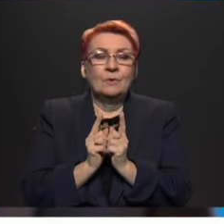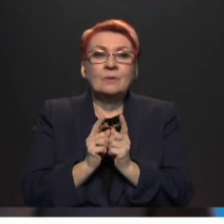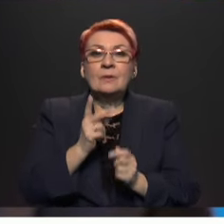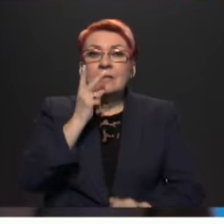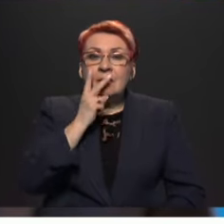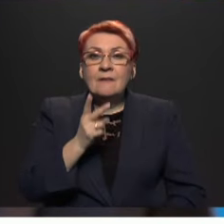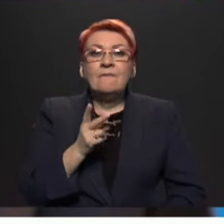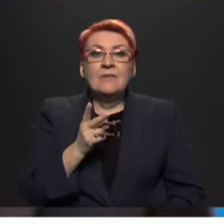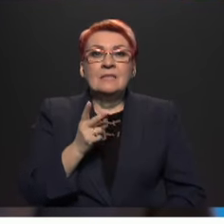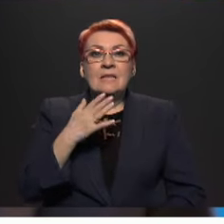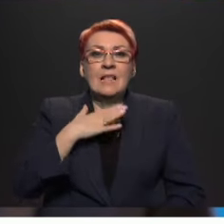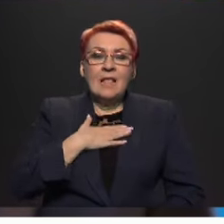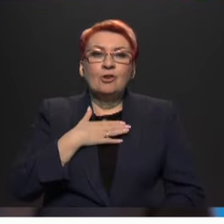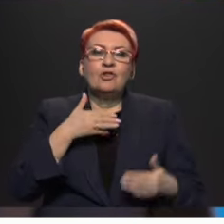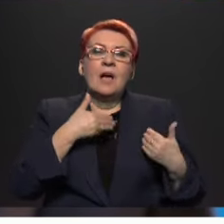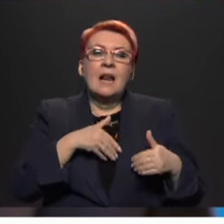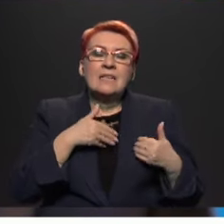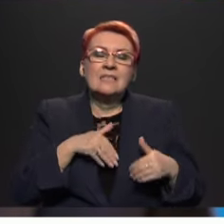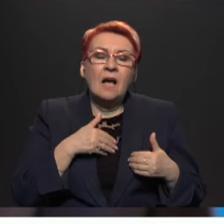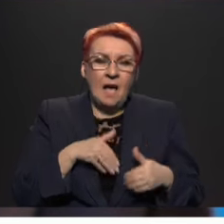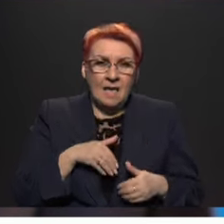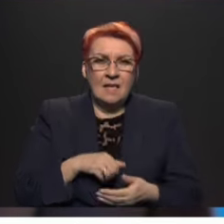видя наше раскаяние и веру,